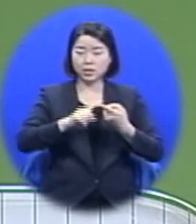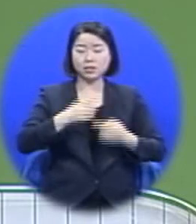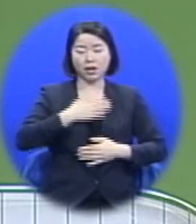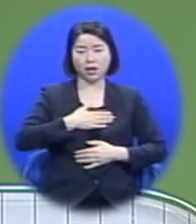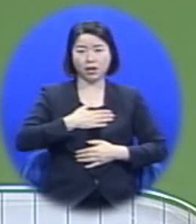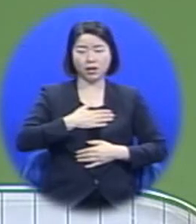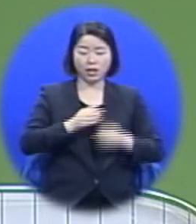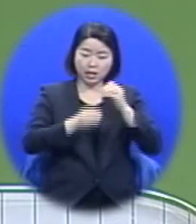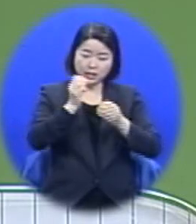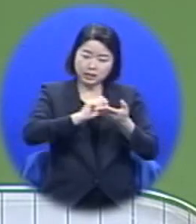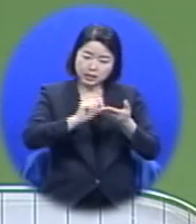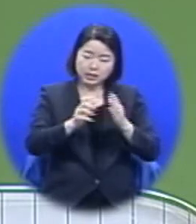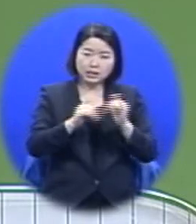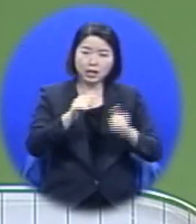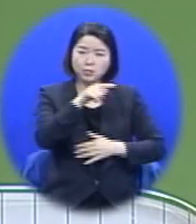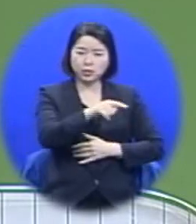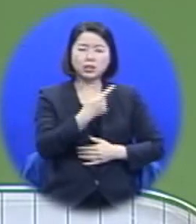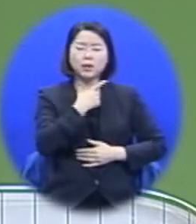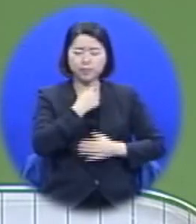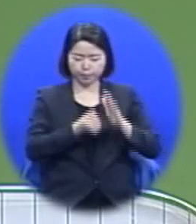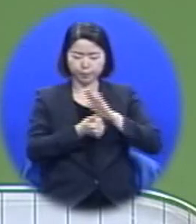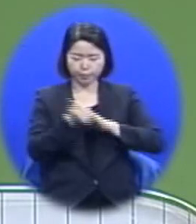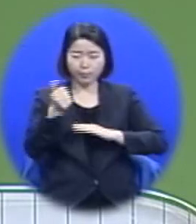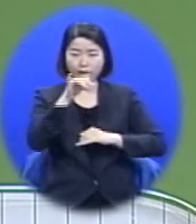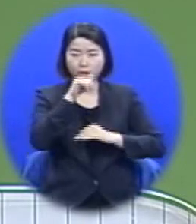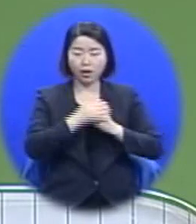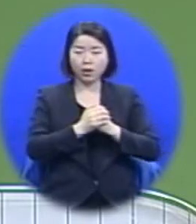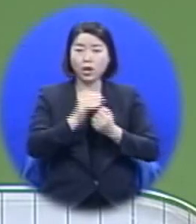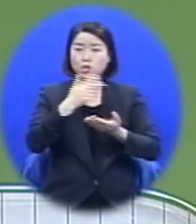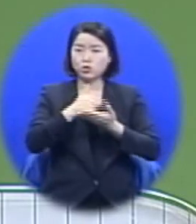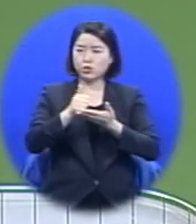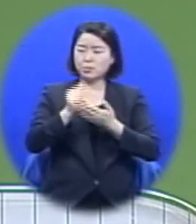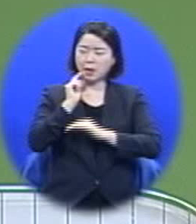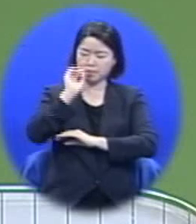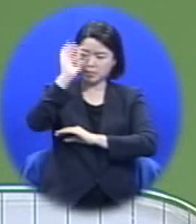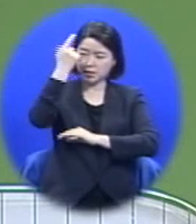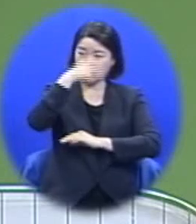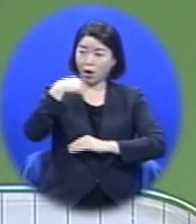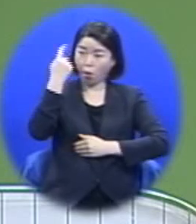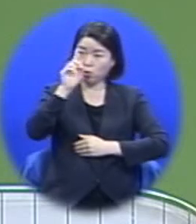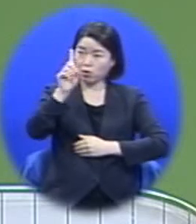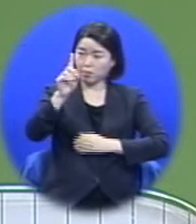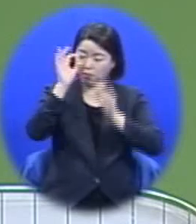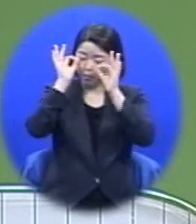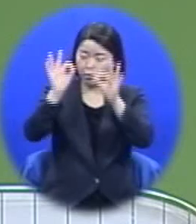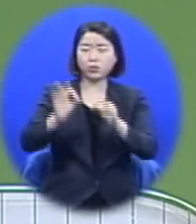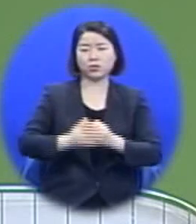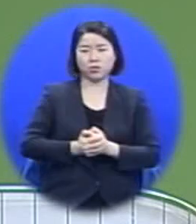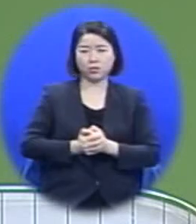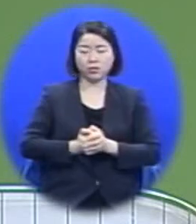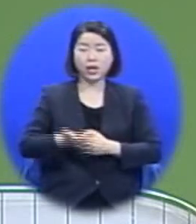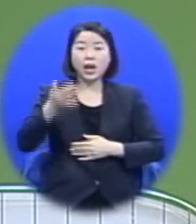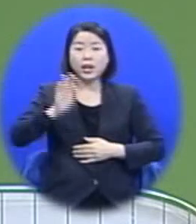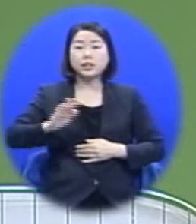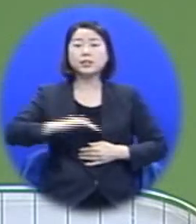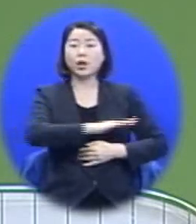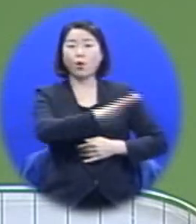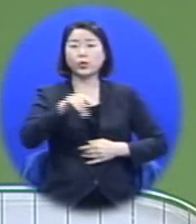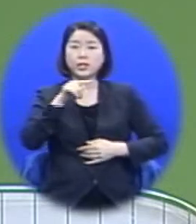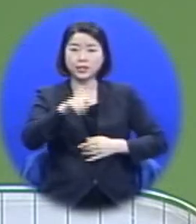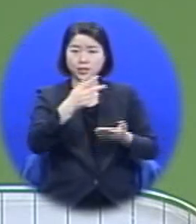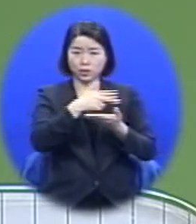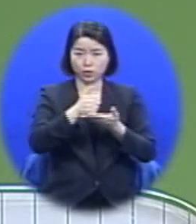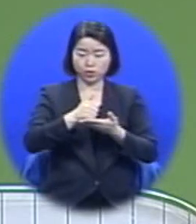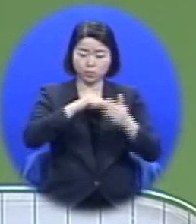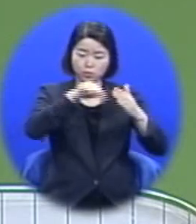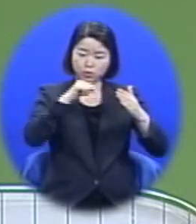소원이 었어 요 그저 주님의 밥 빛난 얼굴 한번 보는 것 그런데 우리는 그 주님이 우리